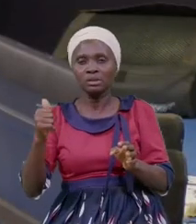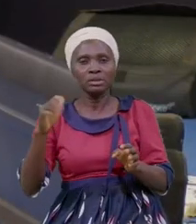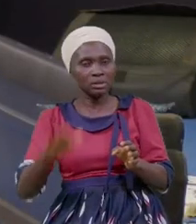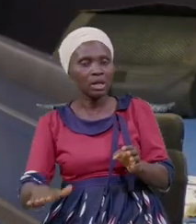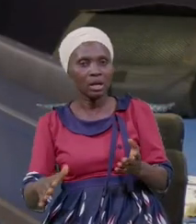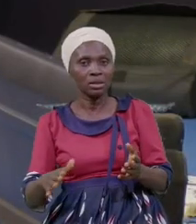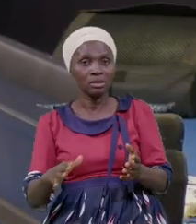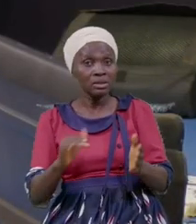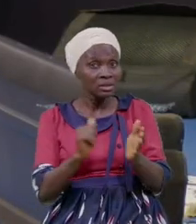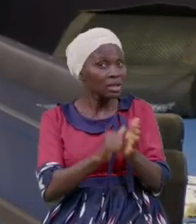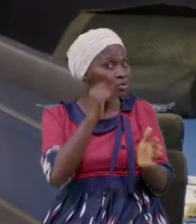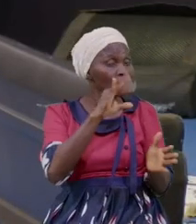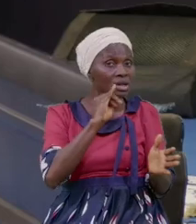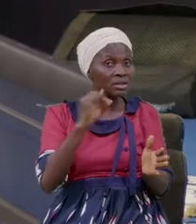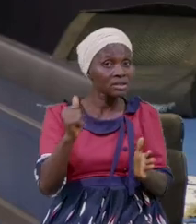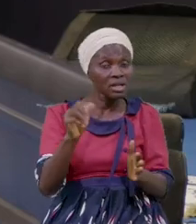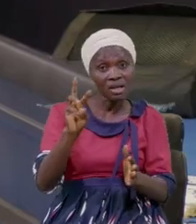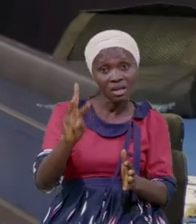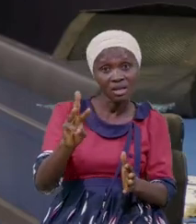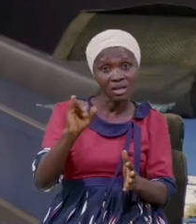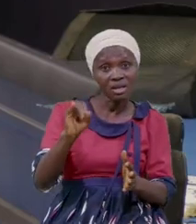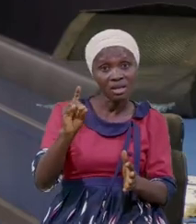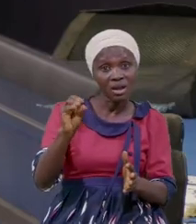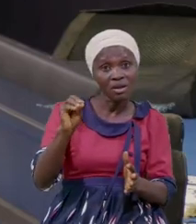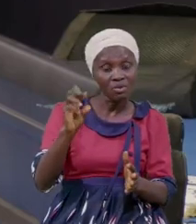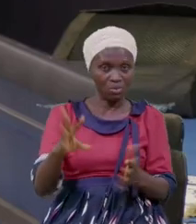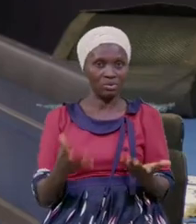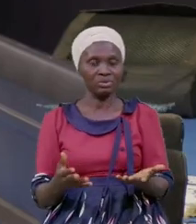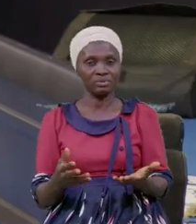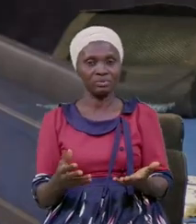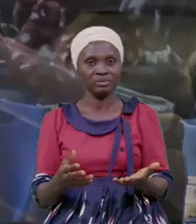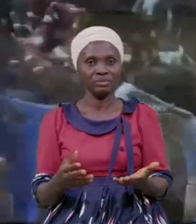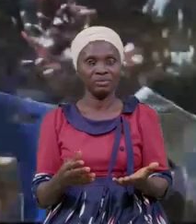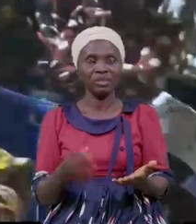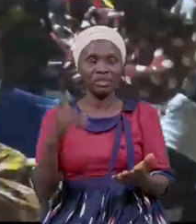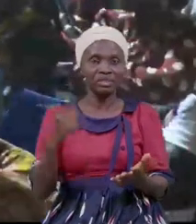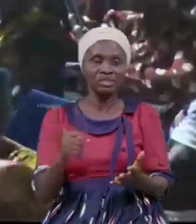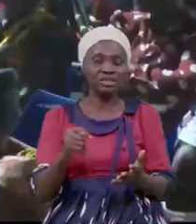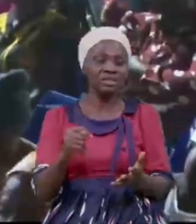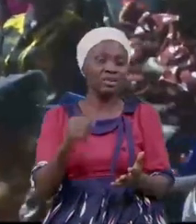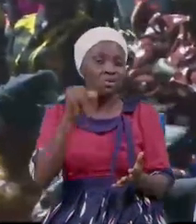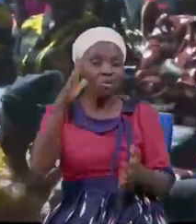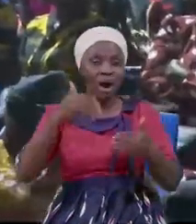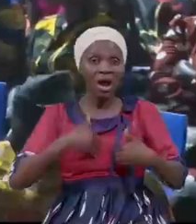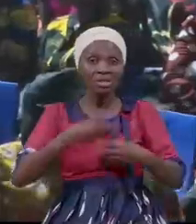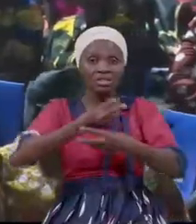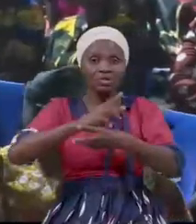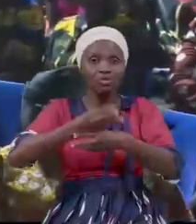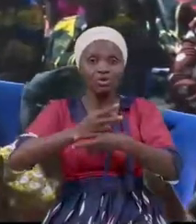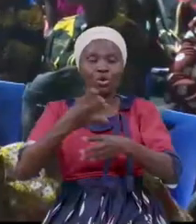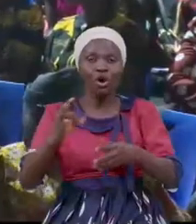veuve une veuve qui avait une fenêtre il y aura des il y aura des fenêtres d'opportunité dans ta